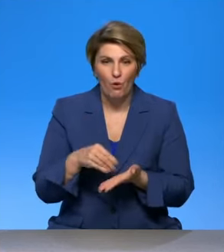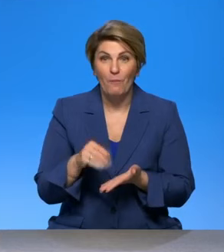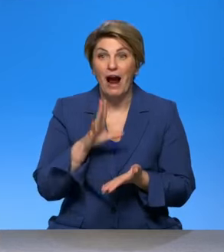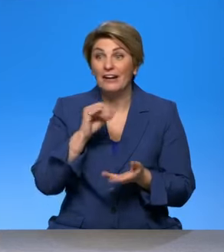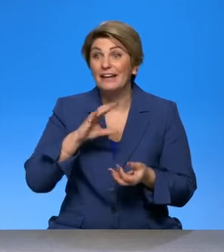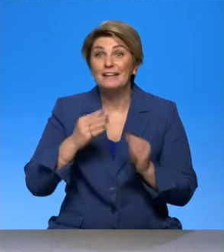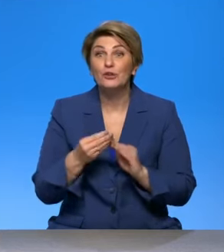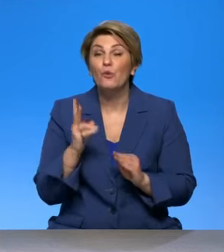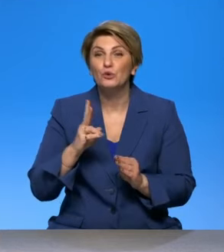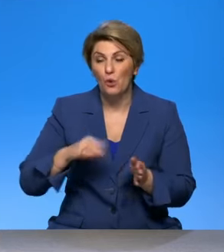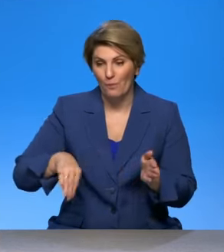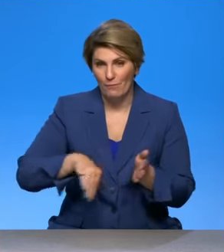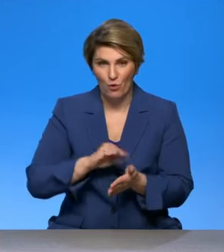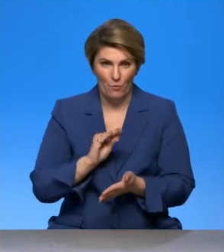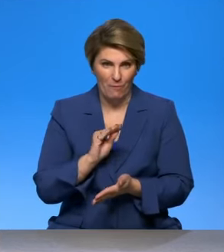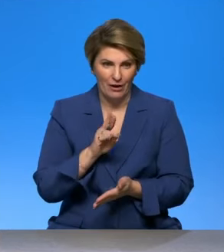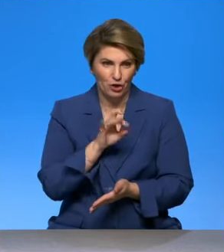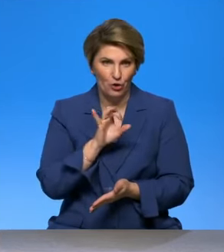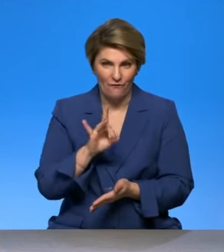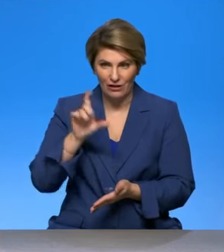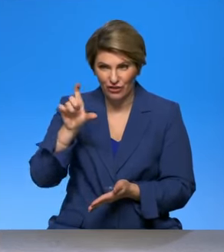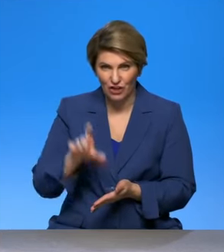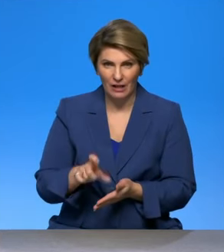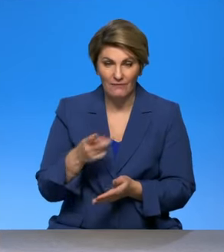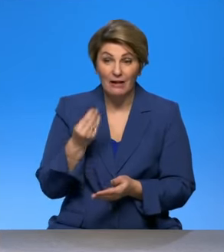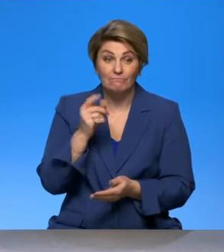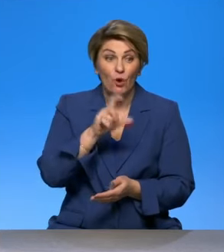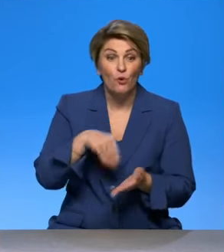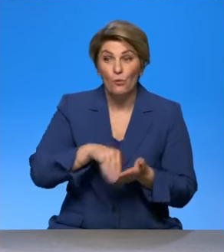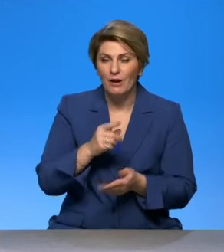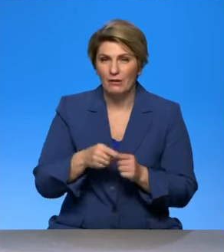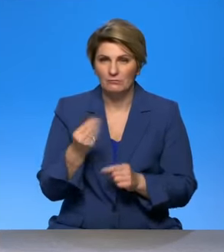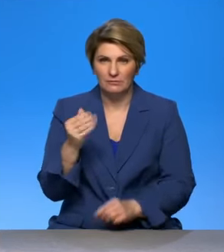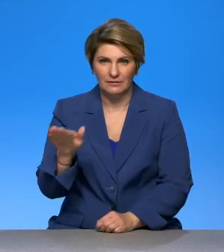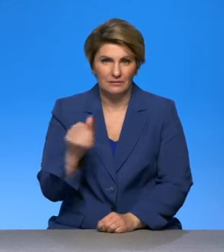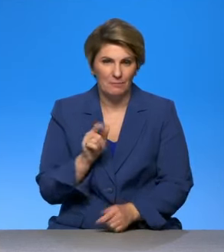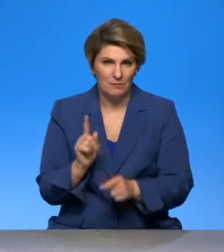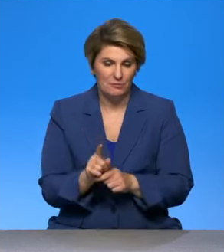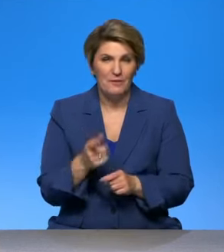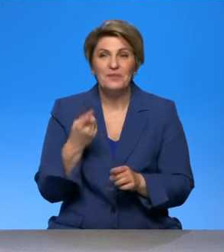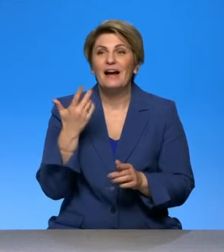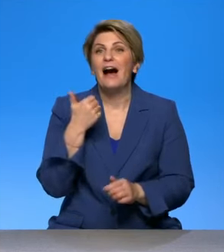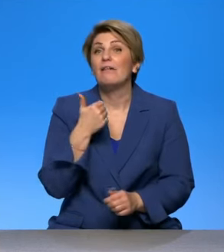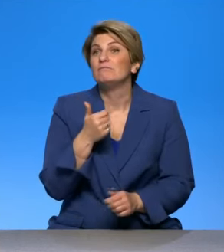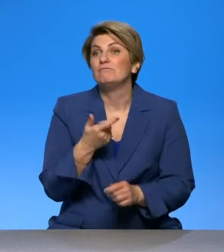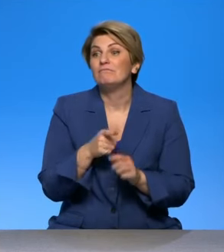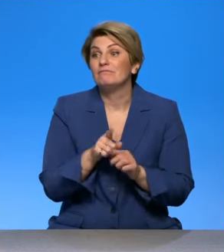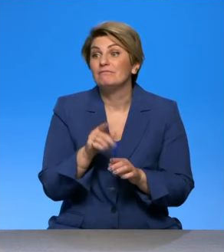для того, чтобы купить товар. Но здесь вопрос в том, то, что кредит-то хорошо, если все продумано. Если без